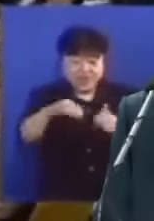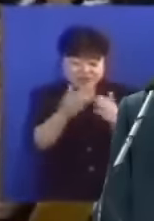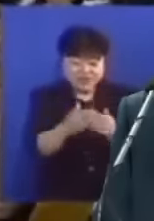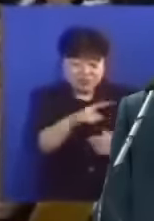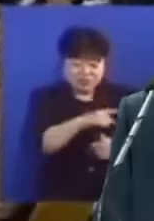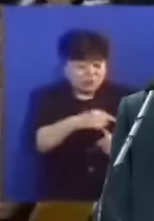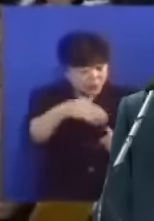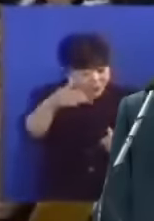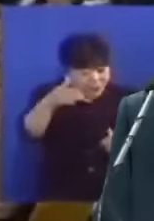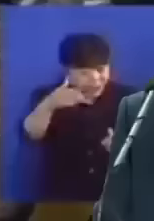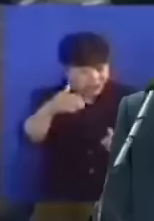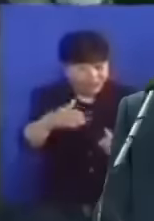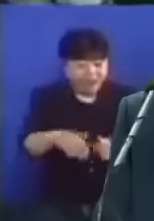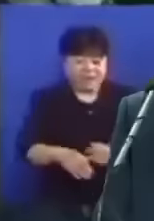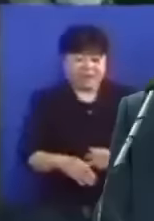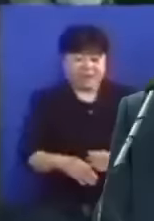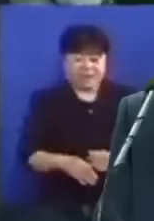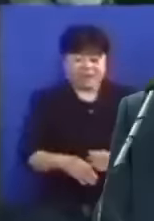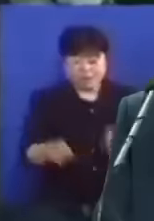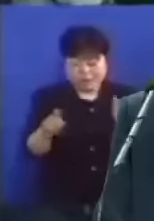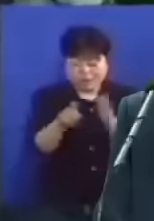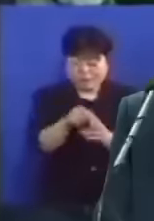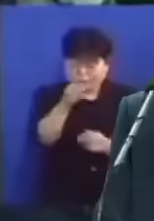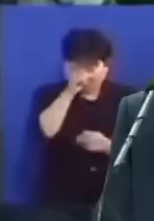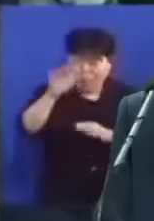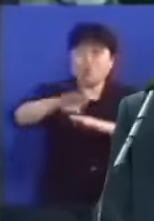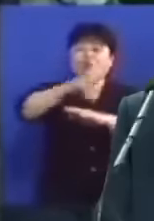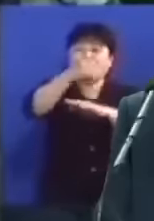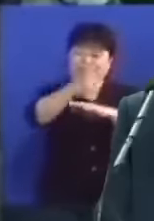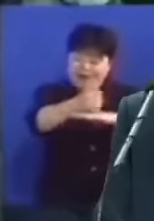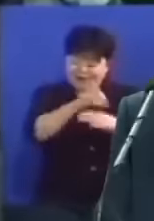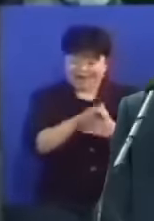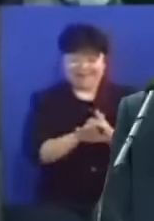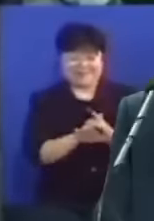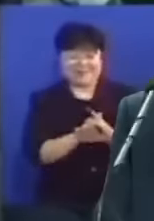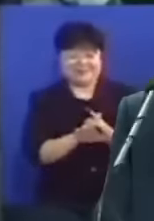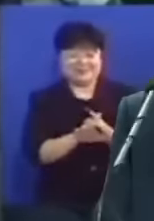성가대원을 앞세워서 전쟁하러 나가는 왕이 어디 있습니까?